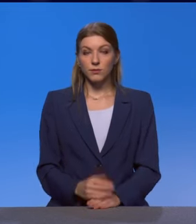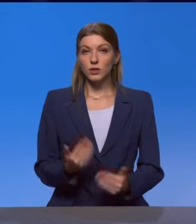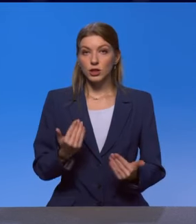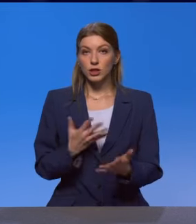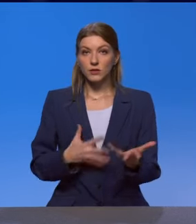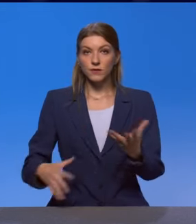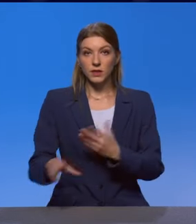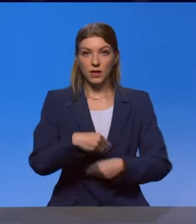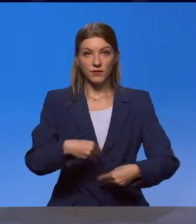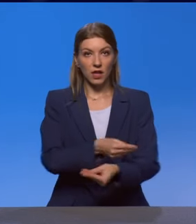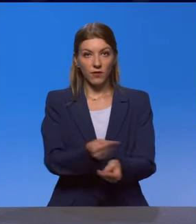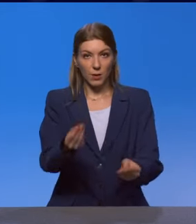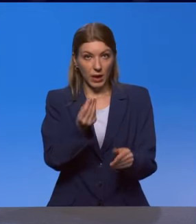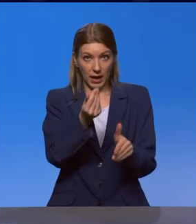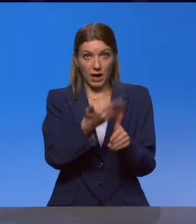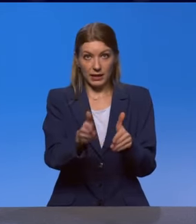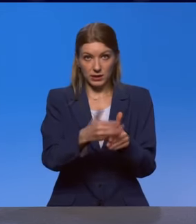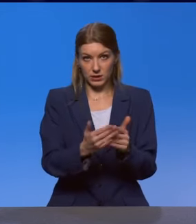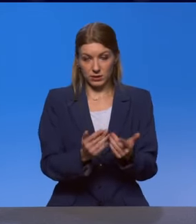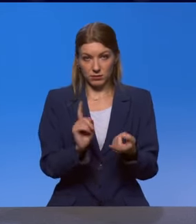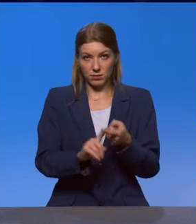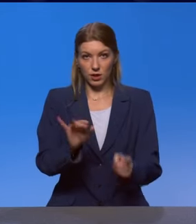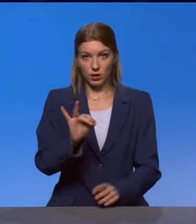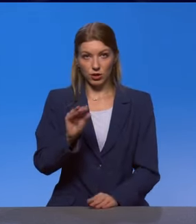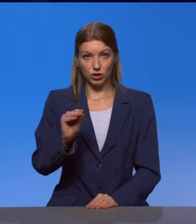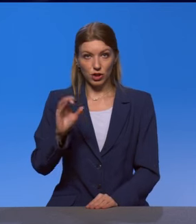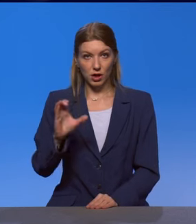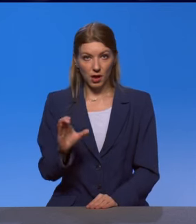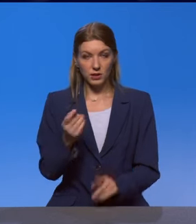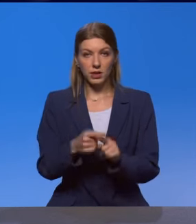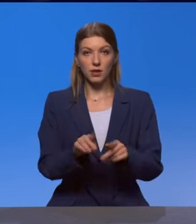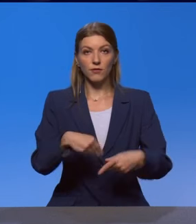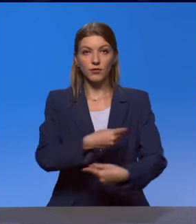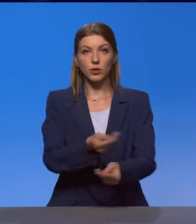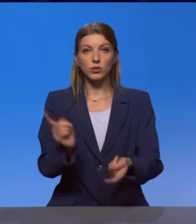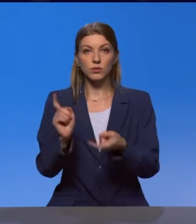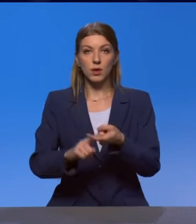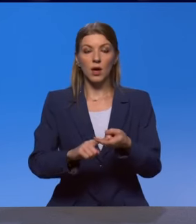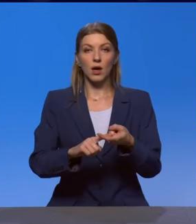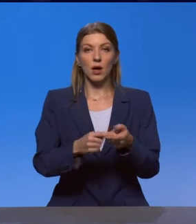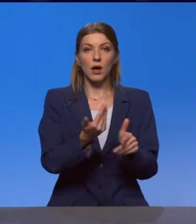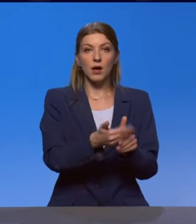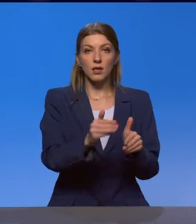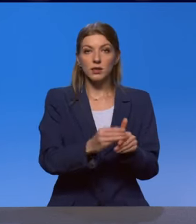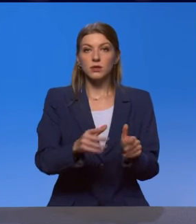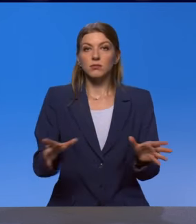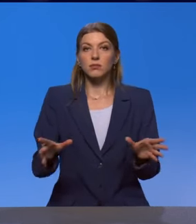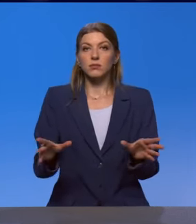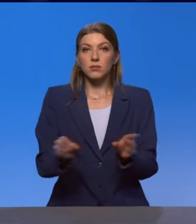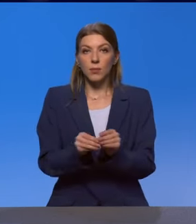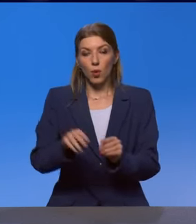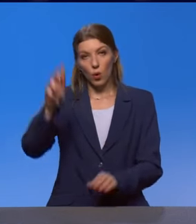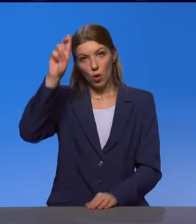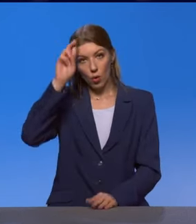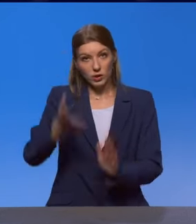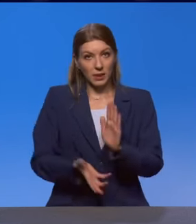кредиты на ИЖС, они выдаются в рамках периметра программы ипотеки с господдержкой. Тут зависит от